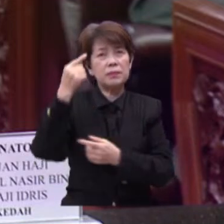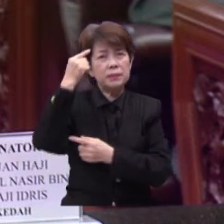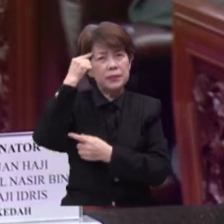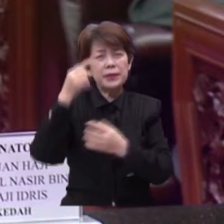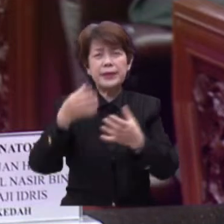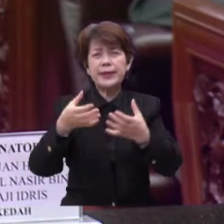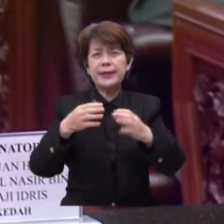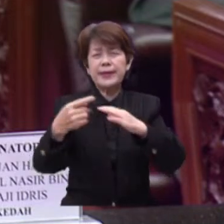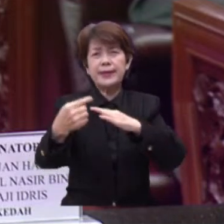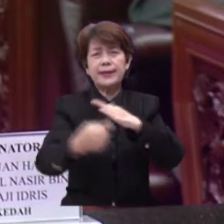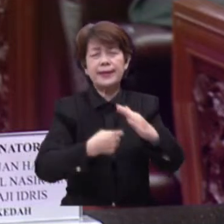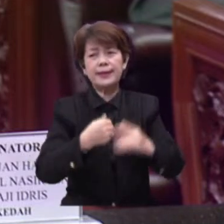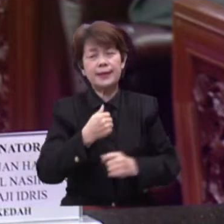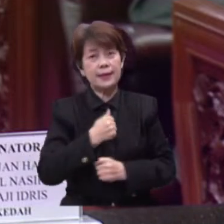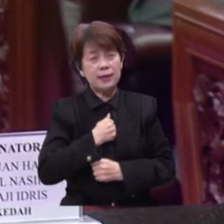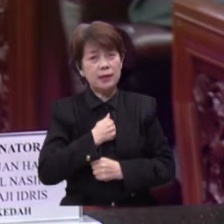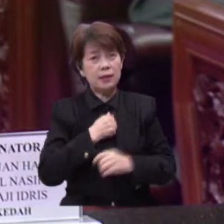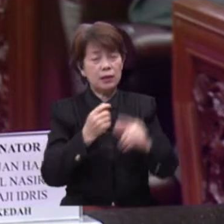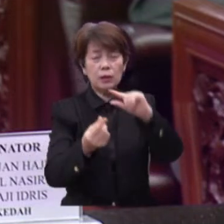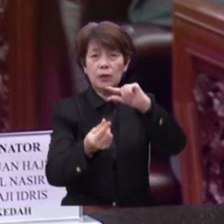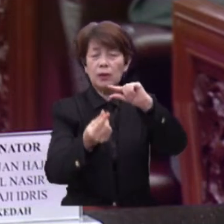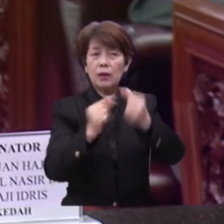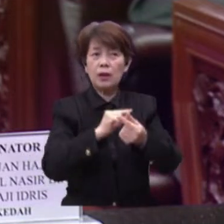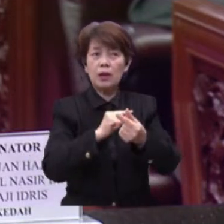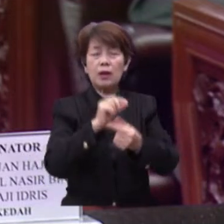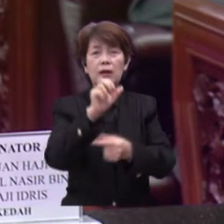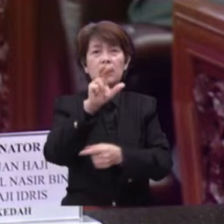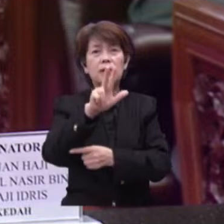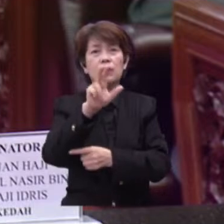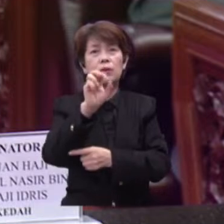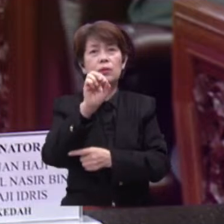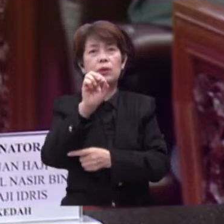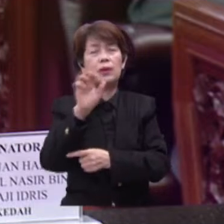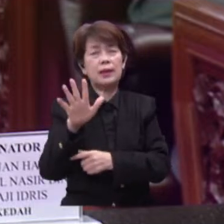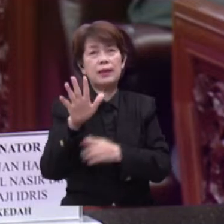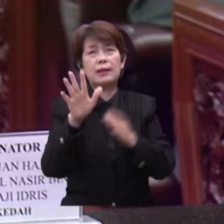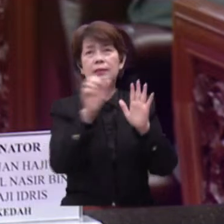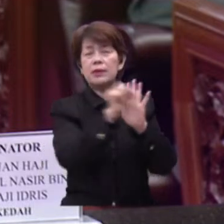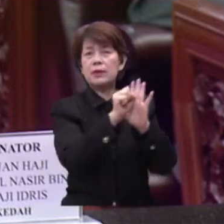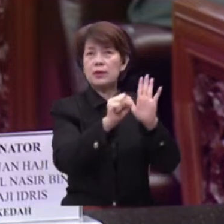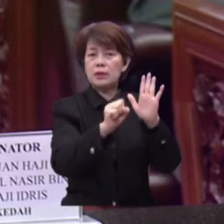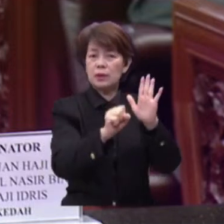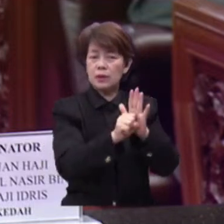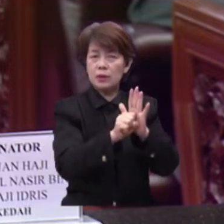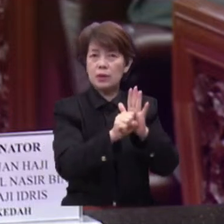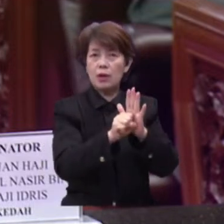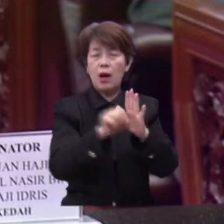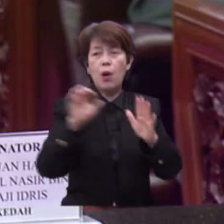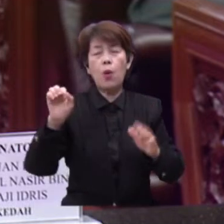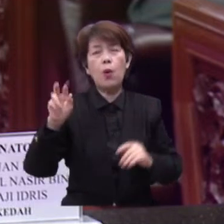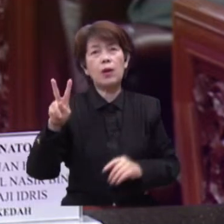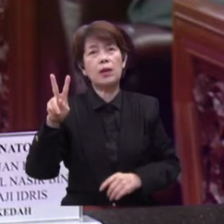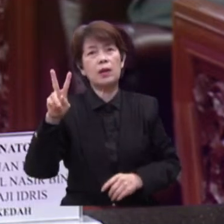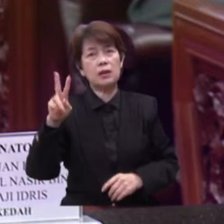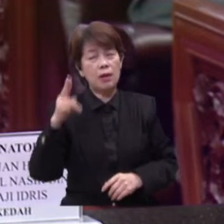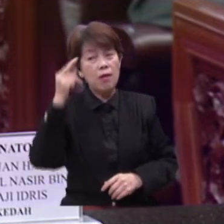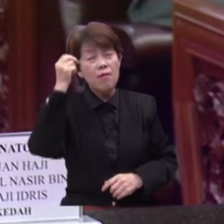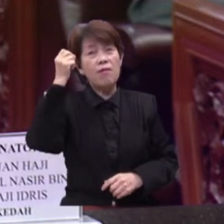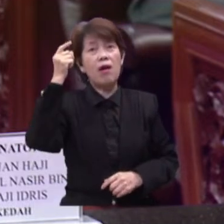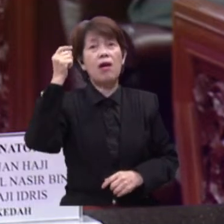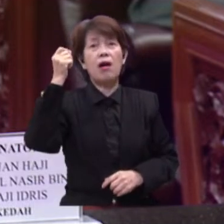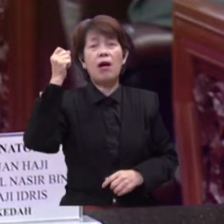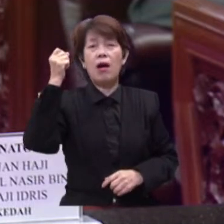kalau ikut penggantian 305 maksudnya ialah seseorang yang kurang upaya yang memahami